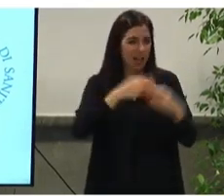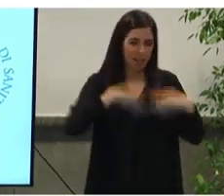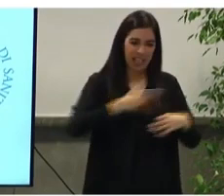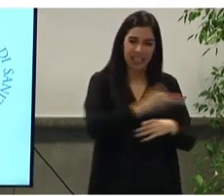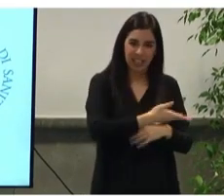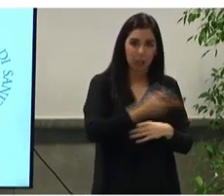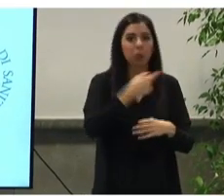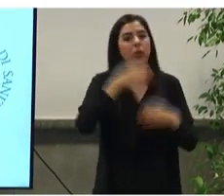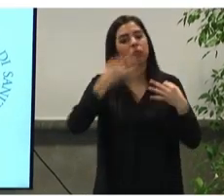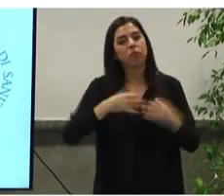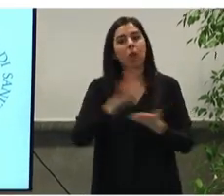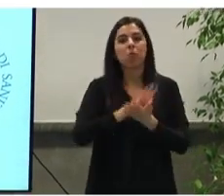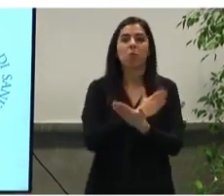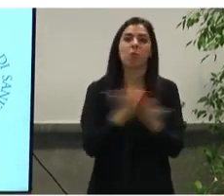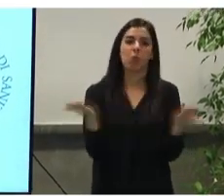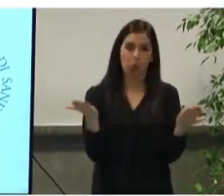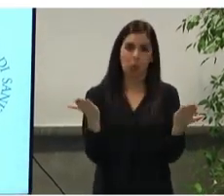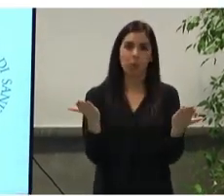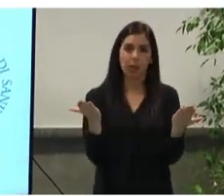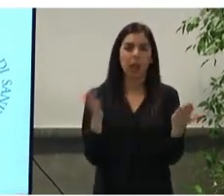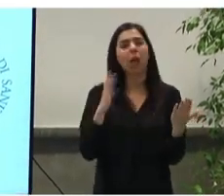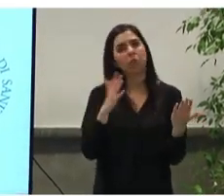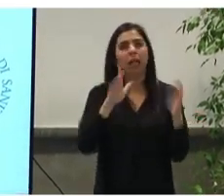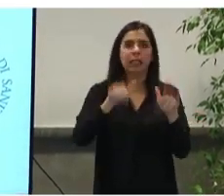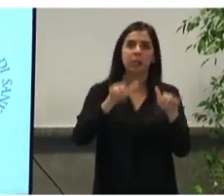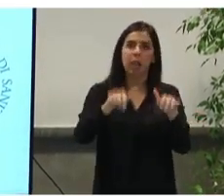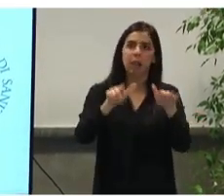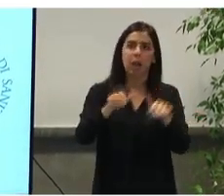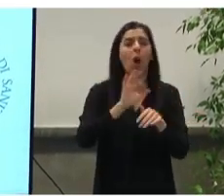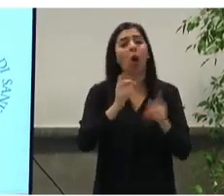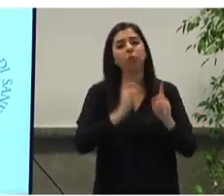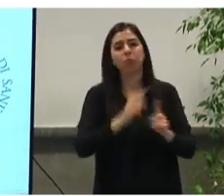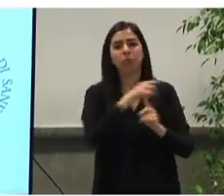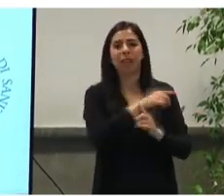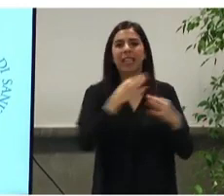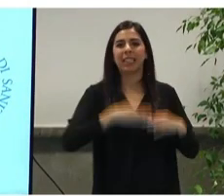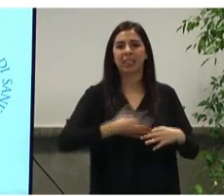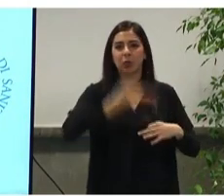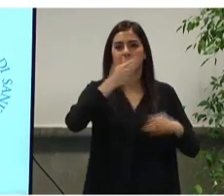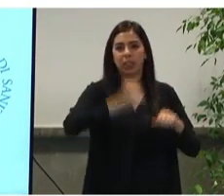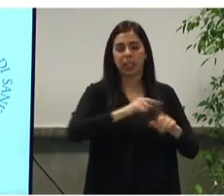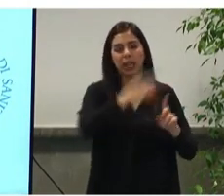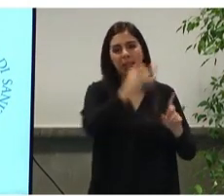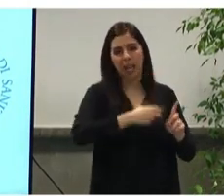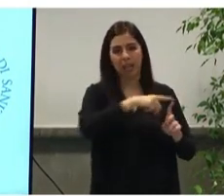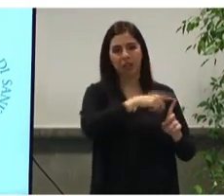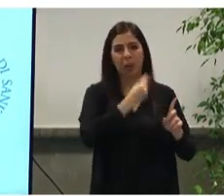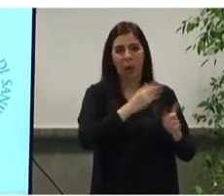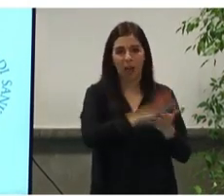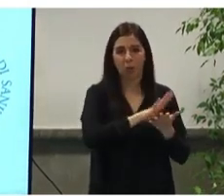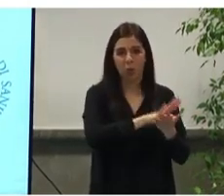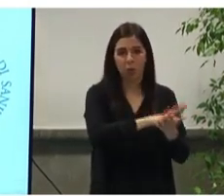rendere pubblico e di pubblicarlo settimanalmente o con la cadenza che deciderà l'istituto. Noi possiamo fare queste stime